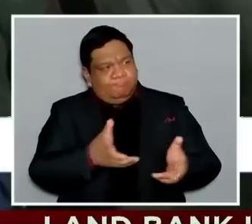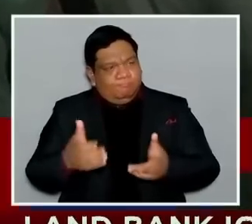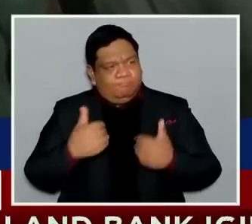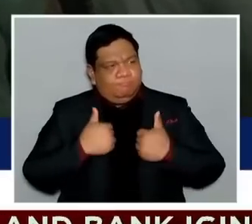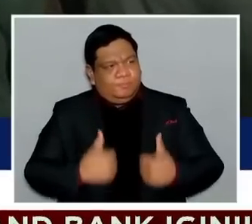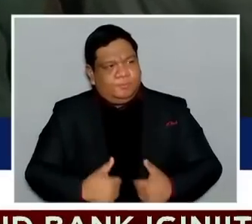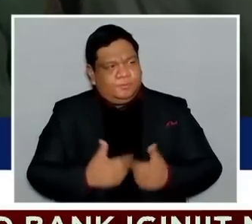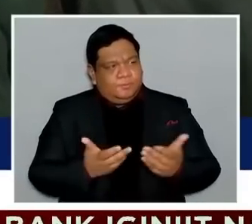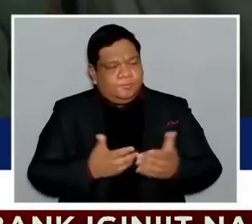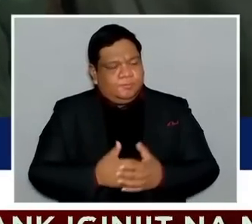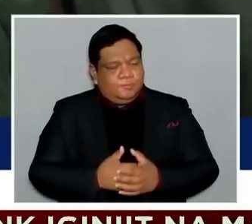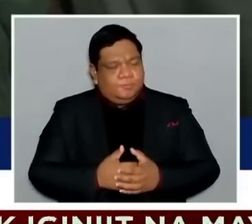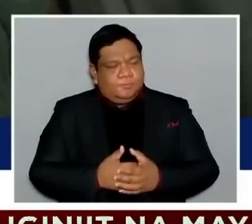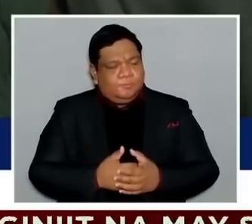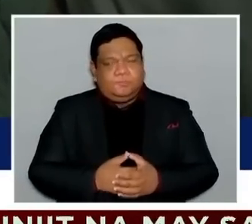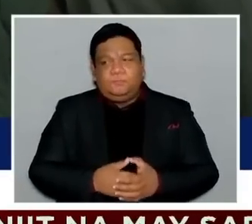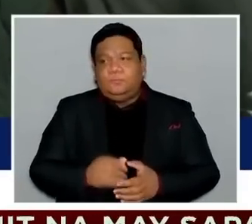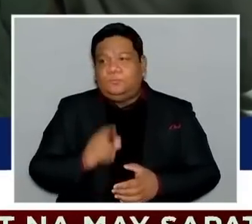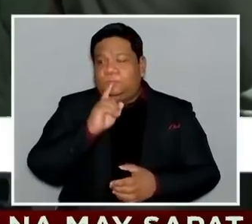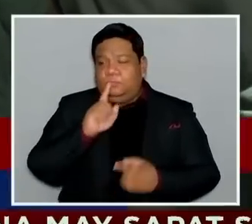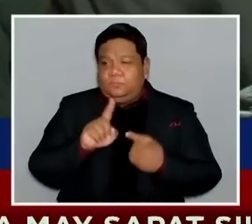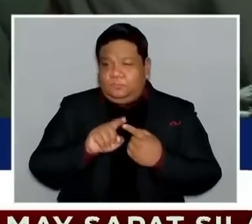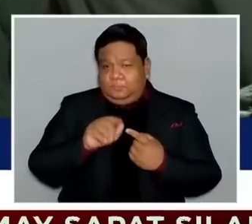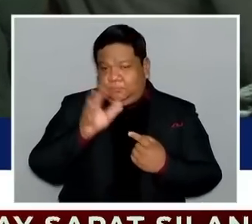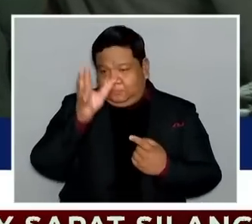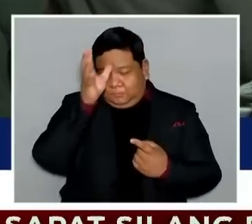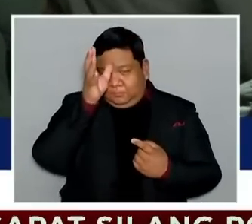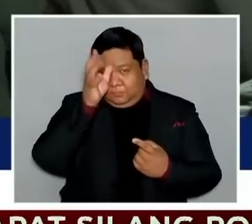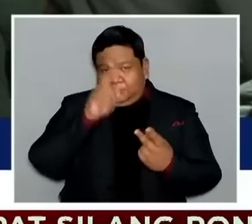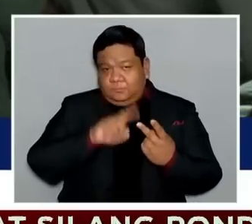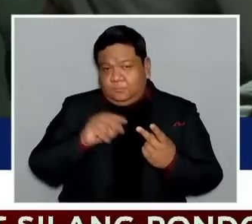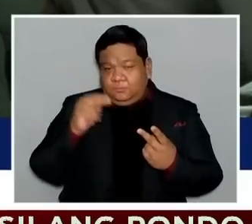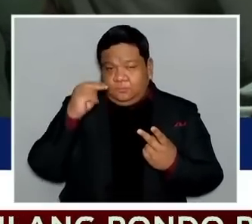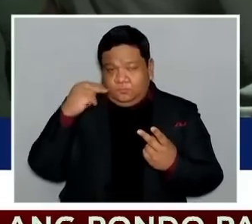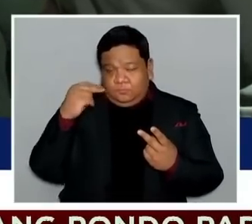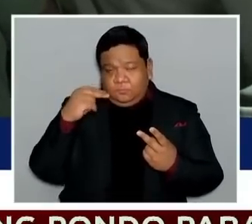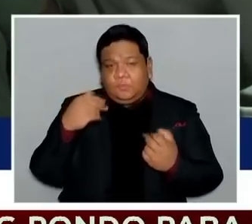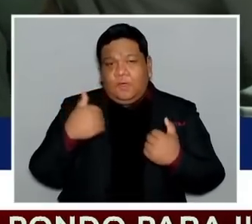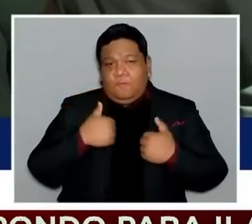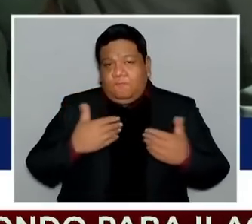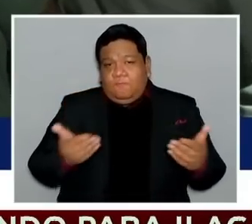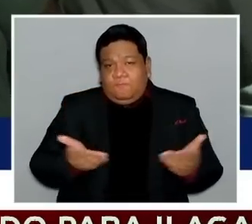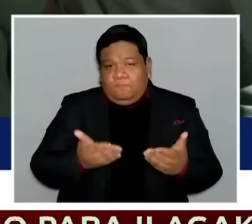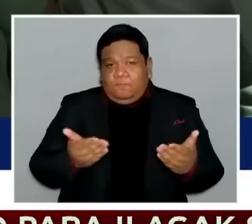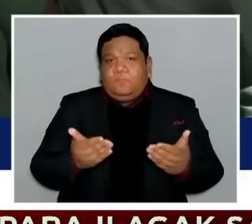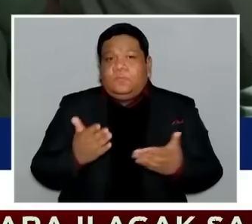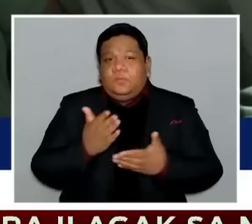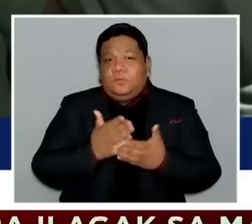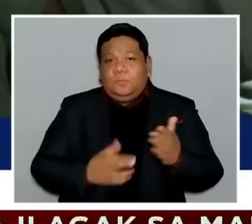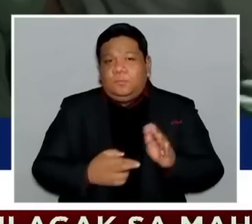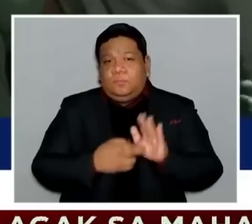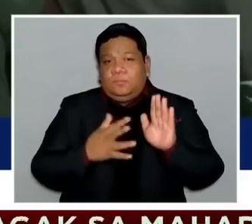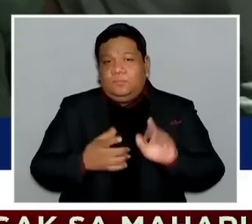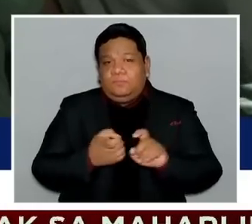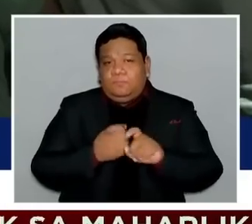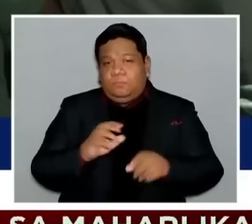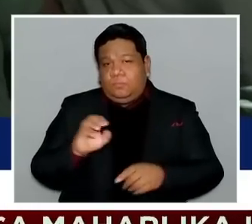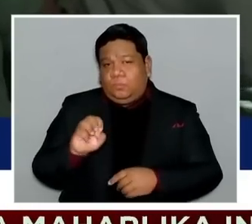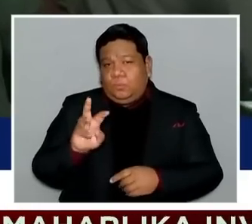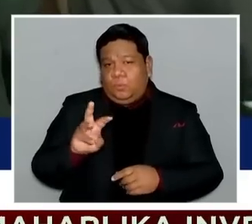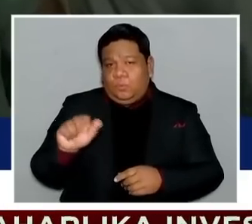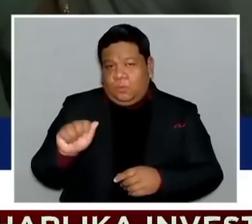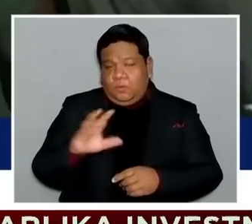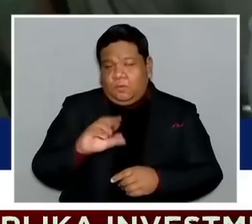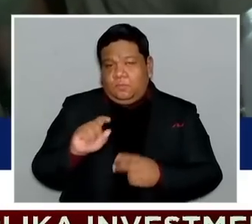Bukod sa kanyang abang si Tatay William at pamangkin ay naririto din mga kinatawan ng OWA at DFA